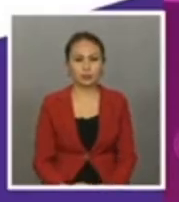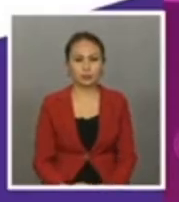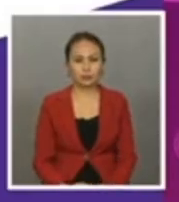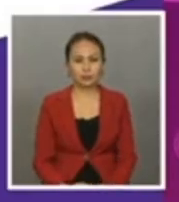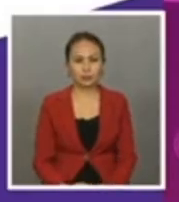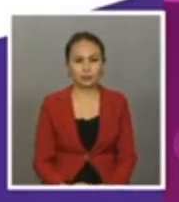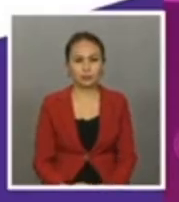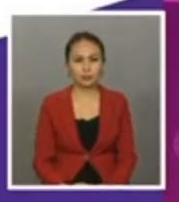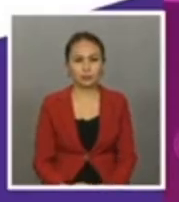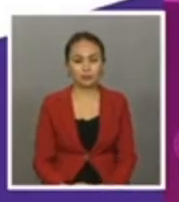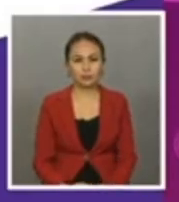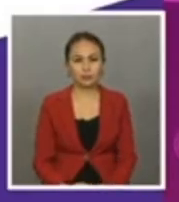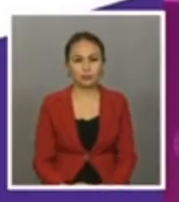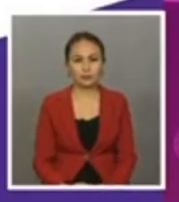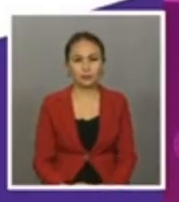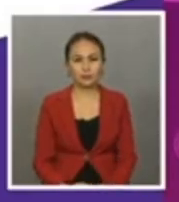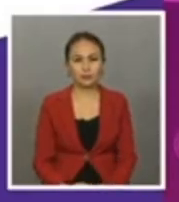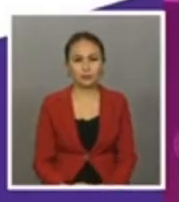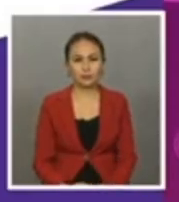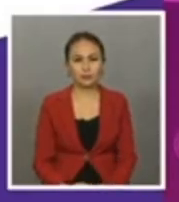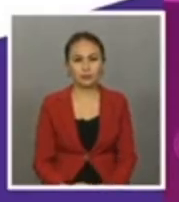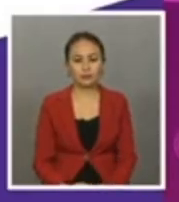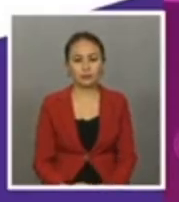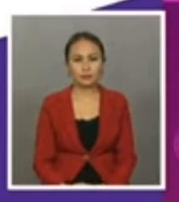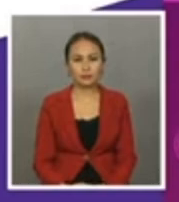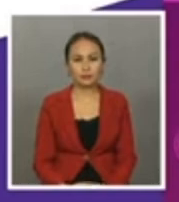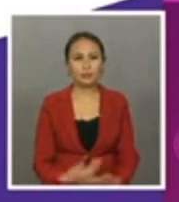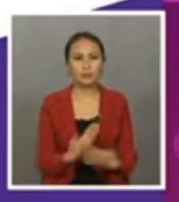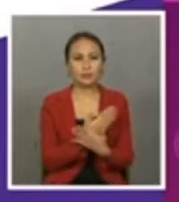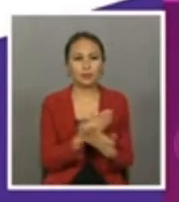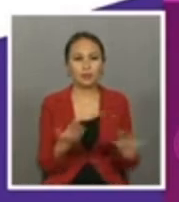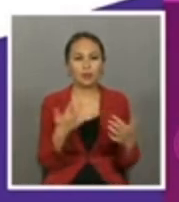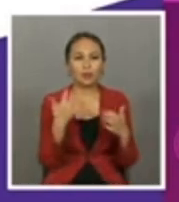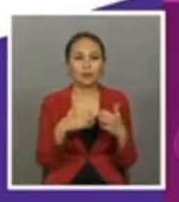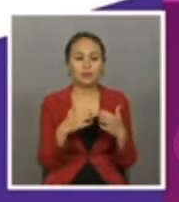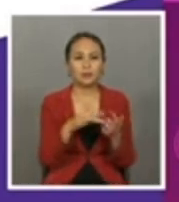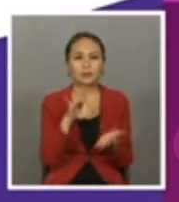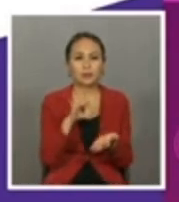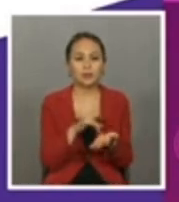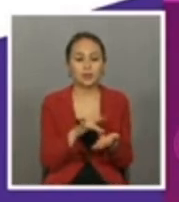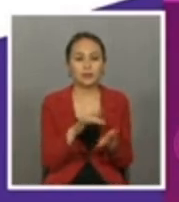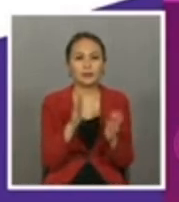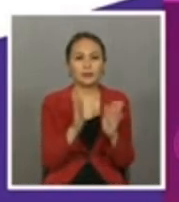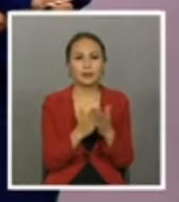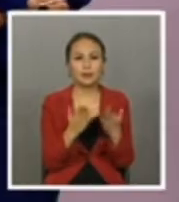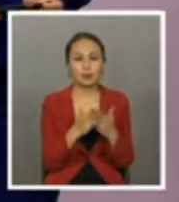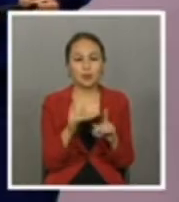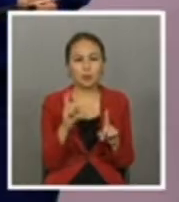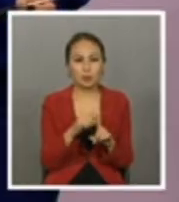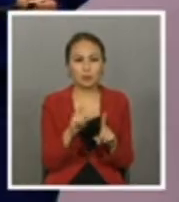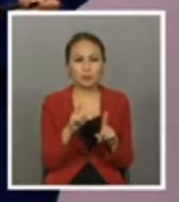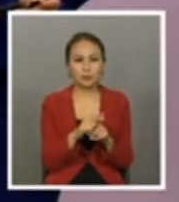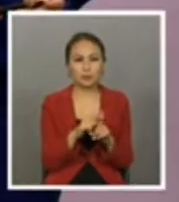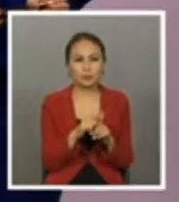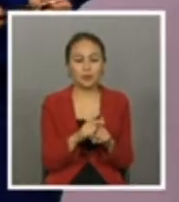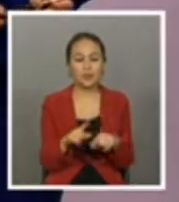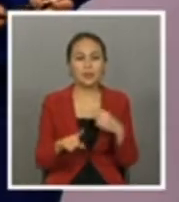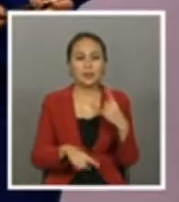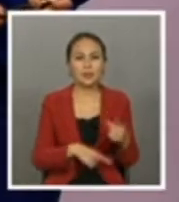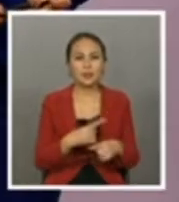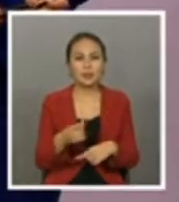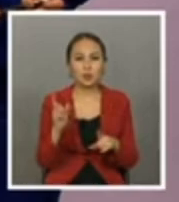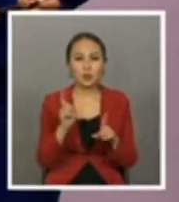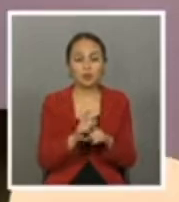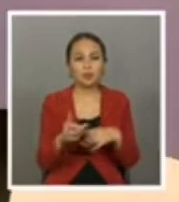жұрнақ және шы жұрнақ. Мұндағы ортақ түбірі кітап сөзі. Келесі сөздерді